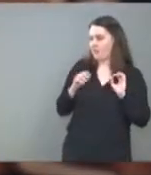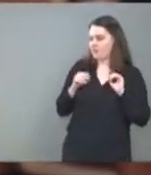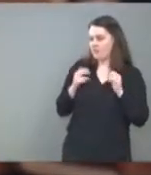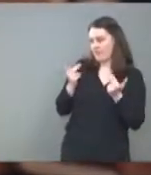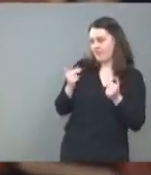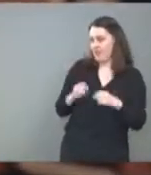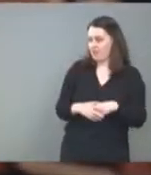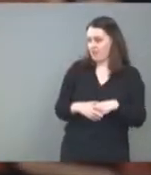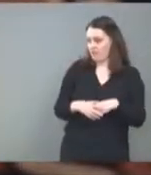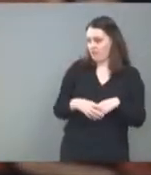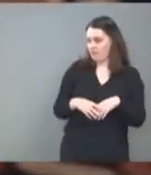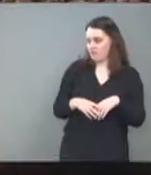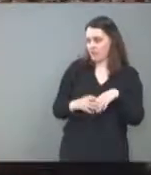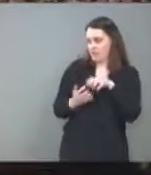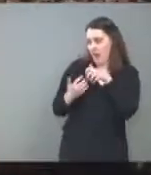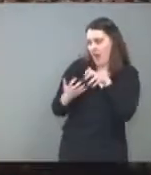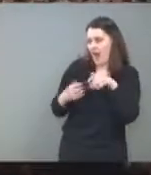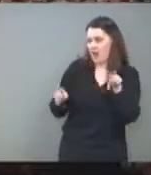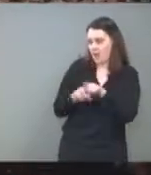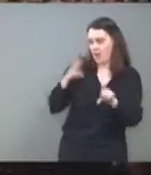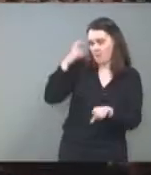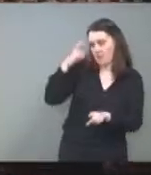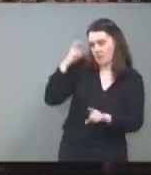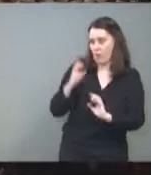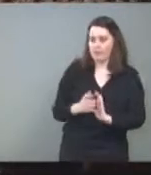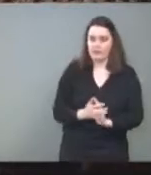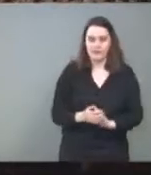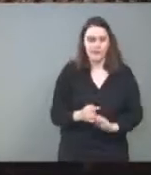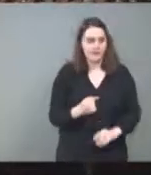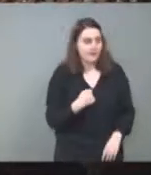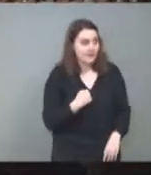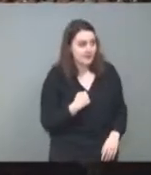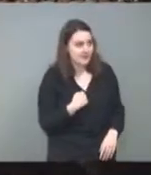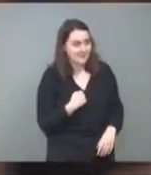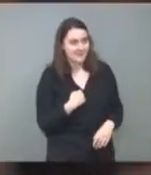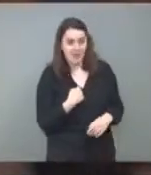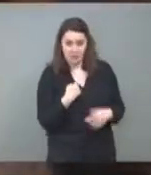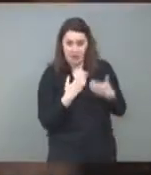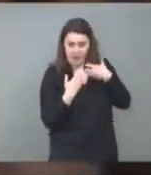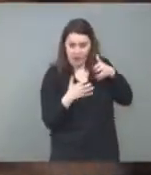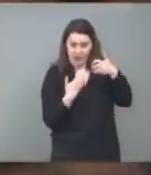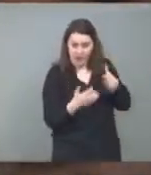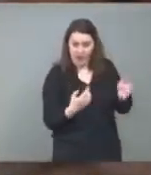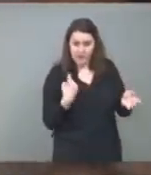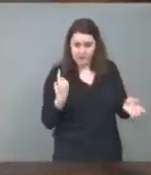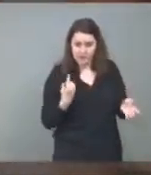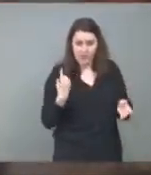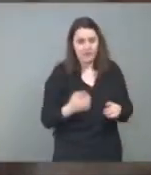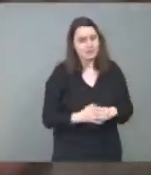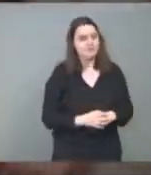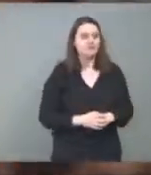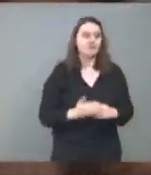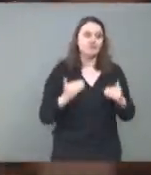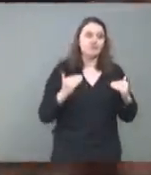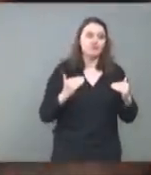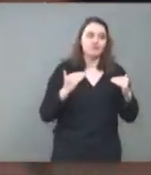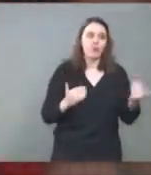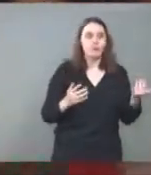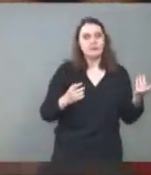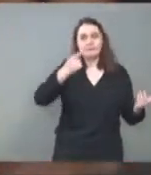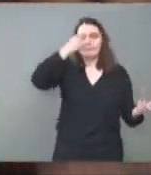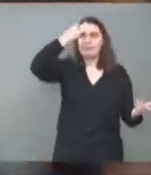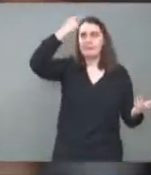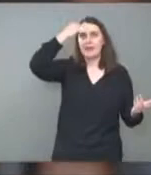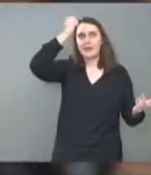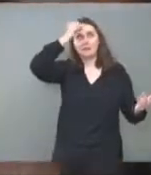tout le temps, fais pas ton Mélenchon. Ça m'a plu moyen, parce que quand même, j'espérais qu'on me reconnaisse d'autres mérites intellectuels, mais